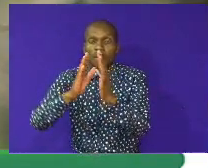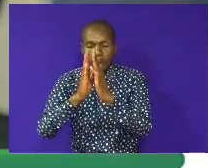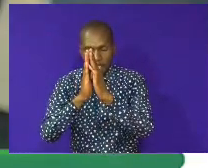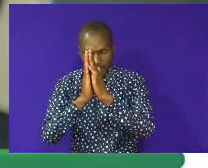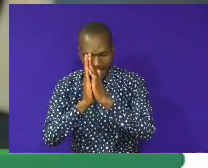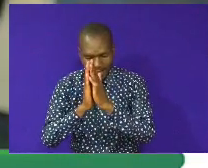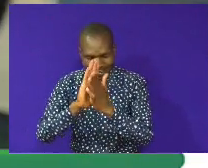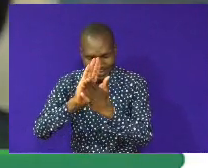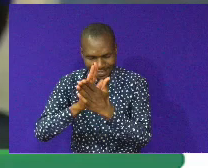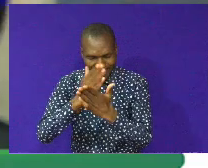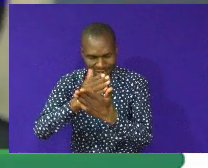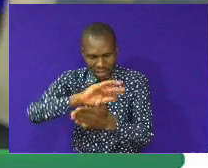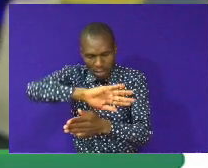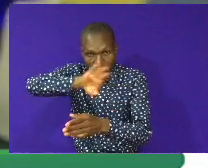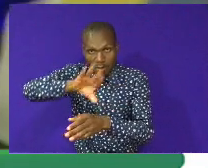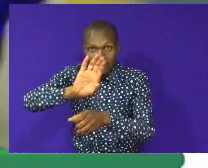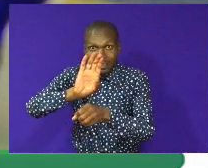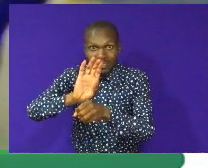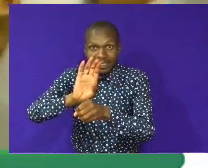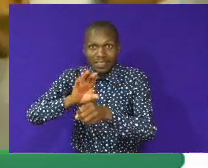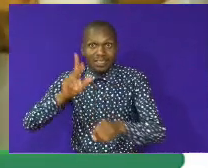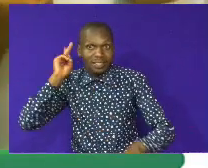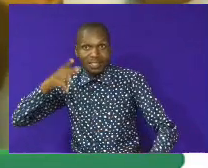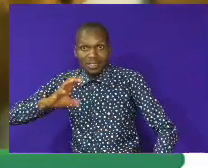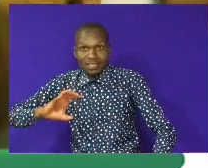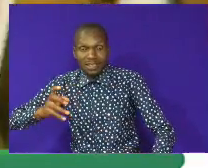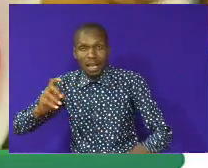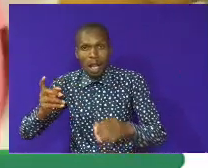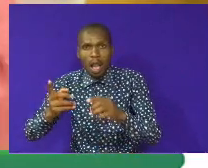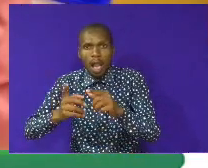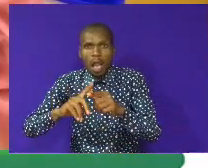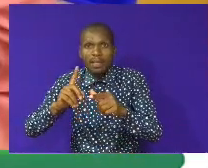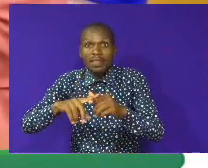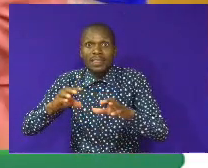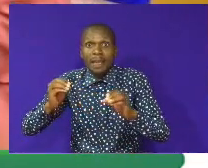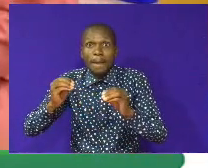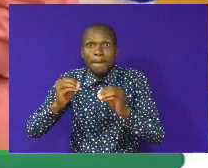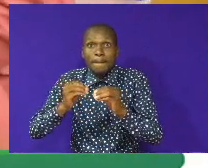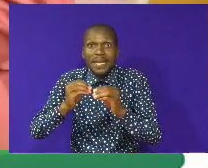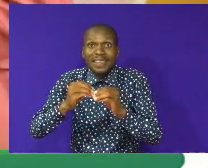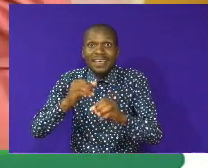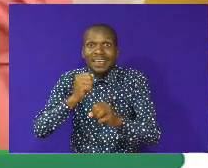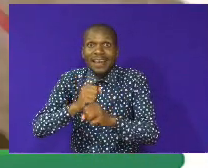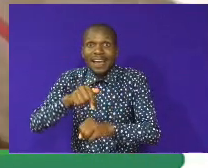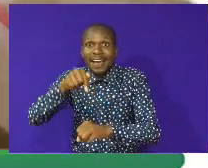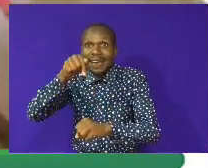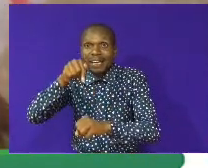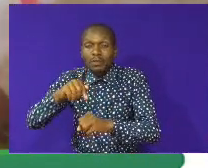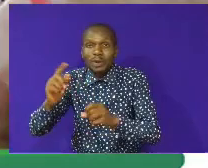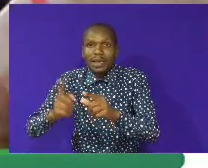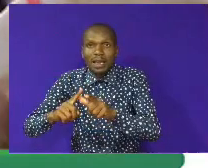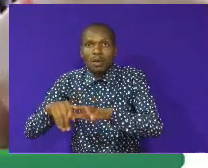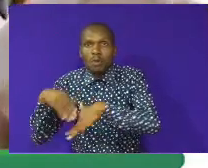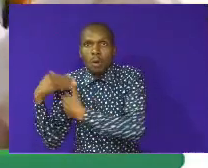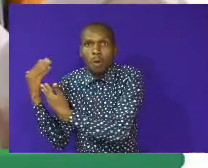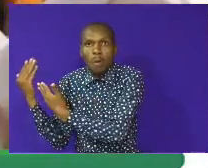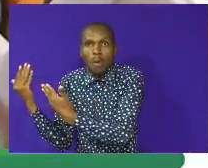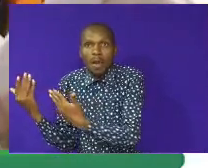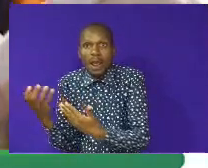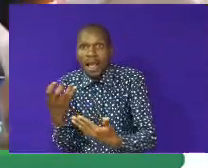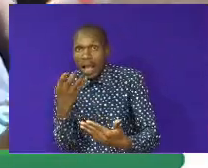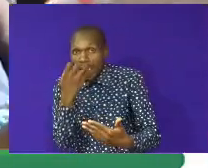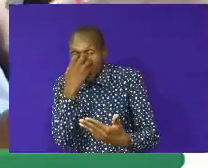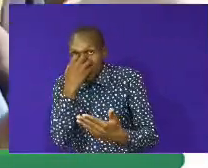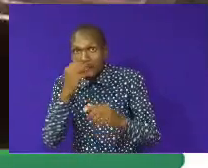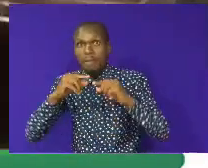chikanisa chonsi imeye county ya Kissing Ase egi karogia kole kanalero, elioku mwarigani ya omora iwense amonaba pasta